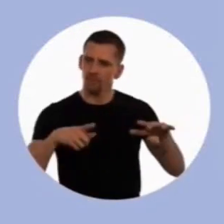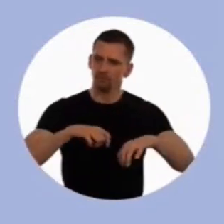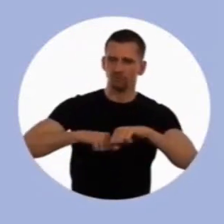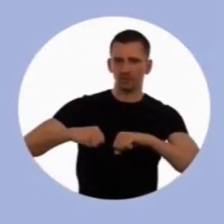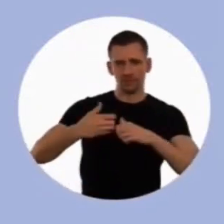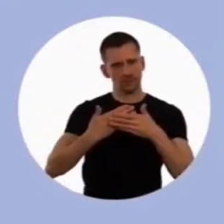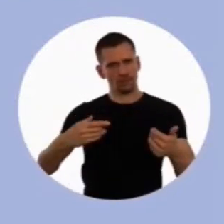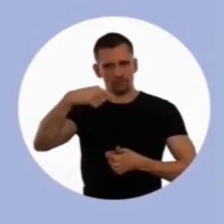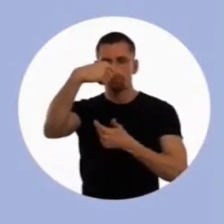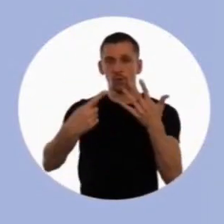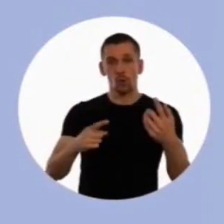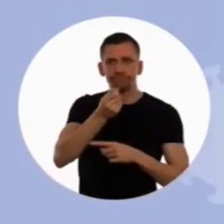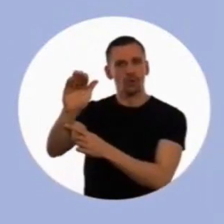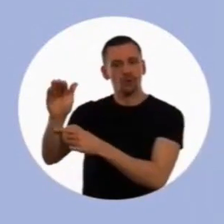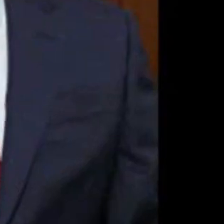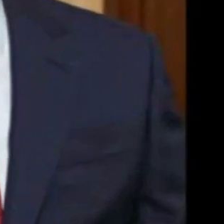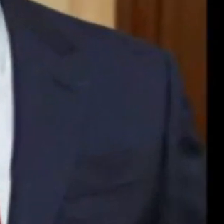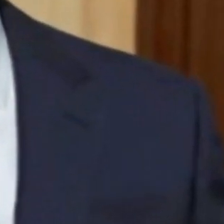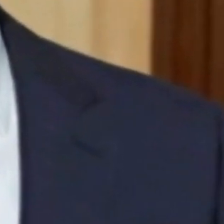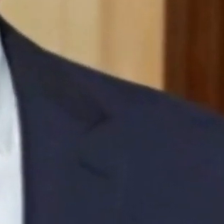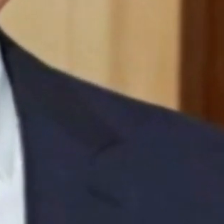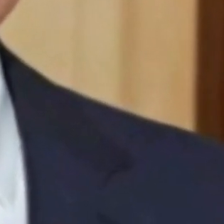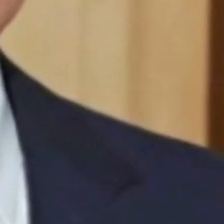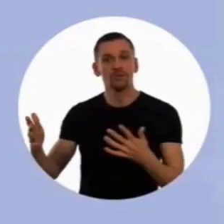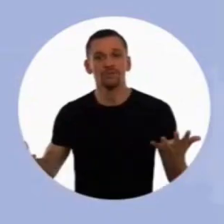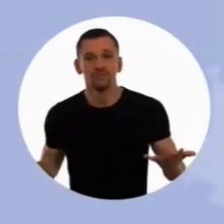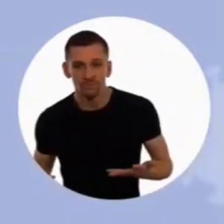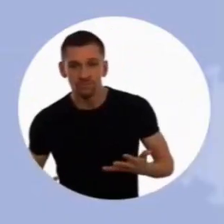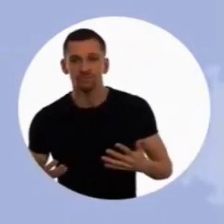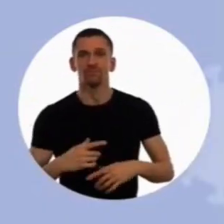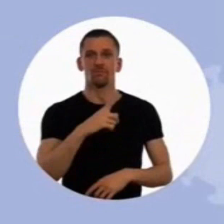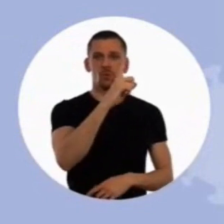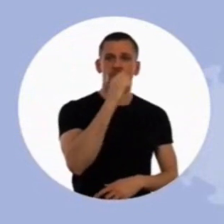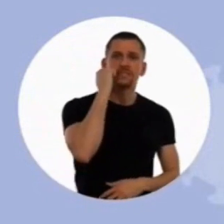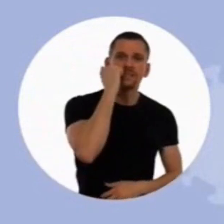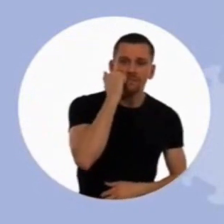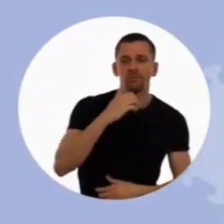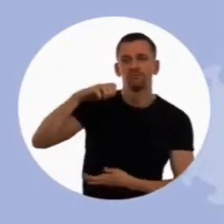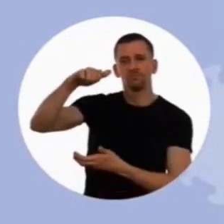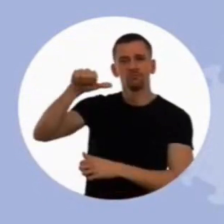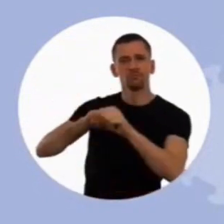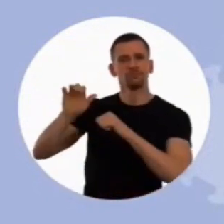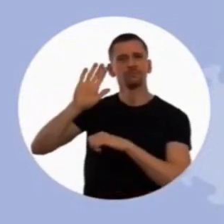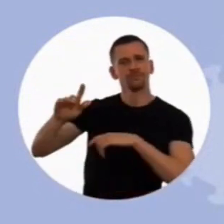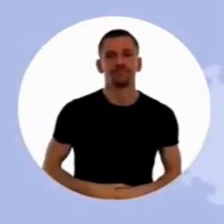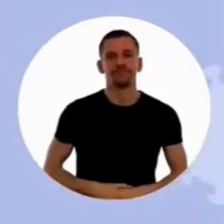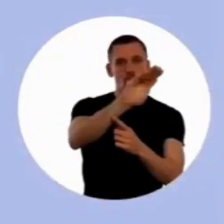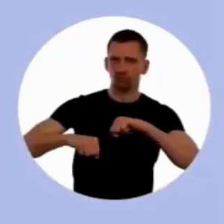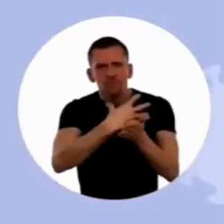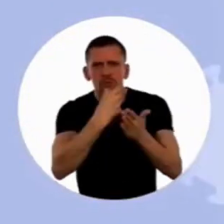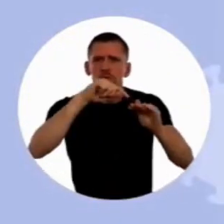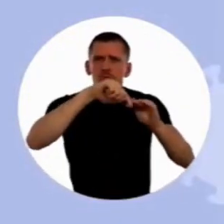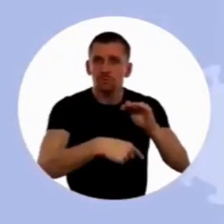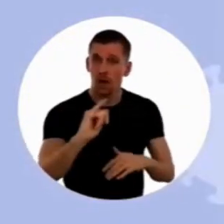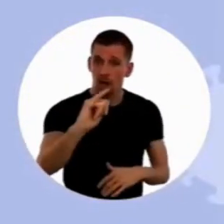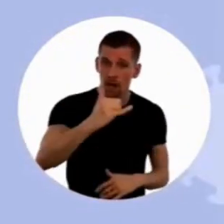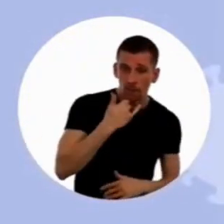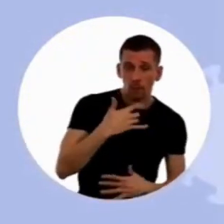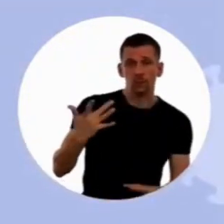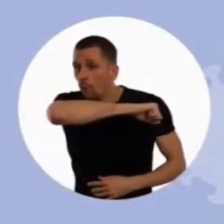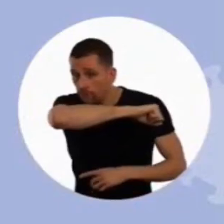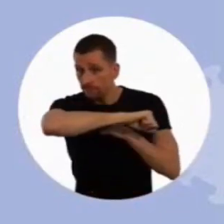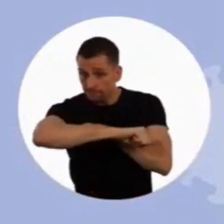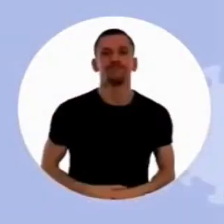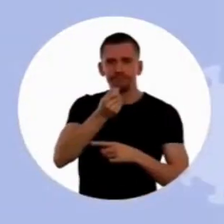Informations coronavirus. Pour vous protéger des virus, Adoptez ces gestes simples. Lavez-vous très régulièrement votre anus en présence d'autres